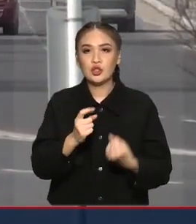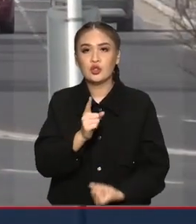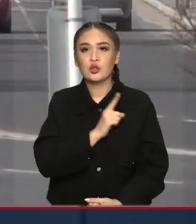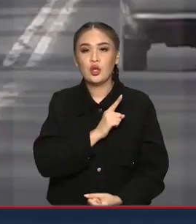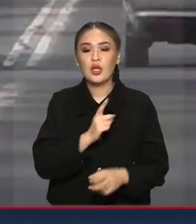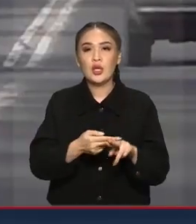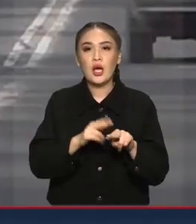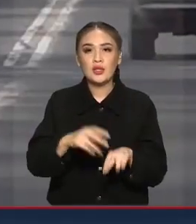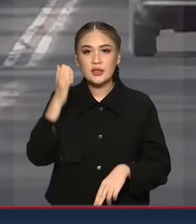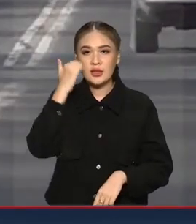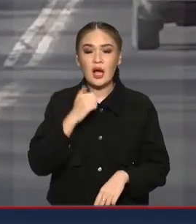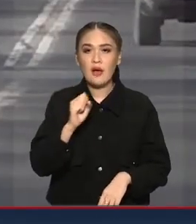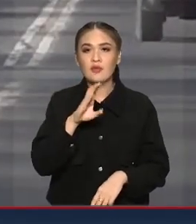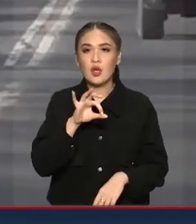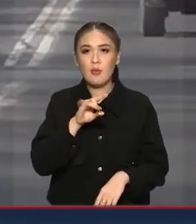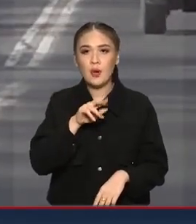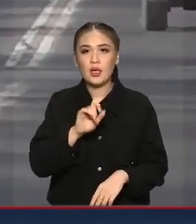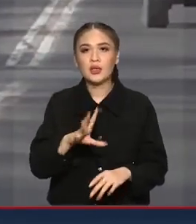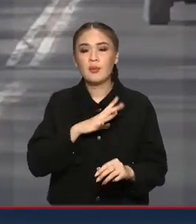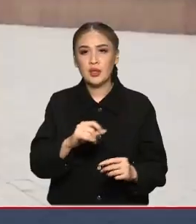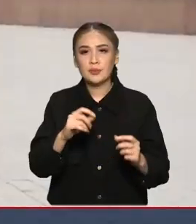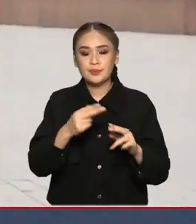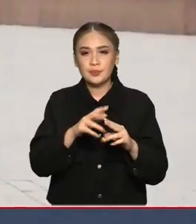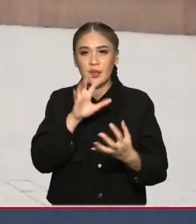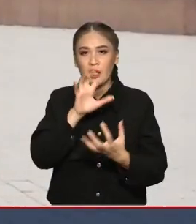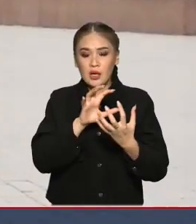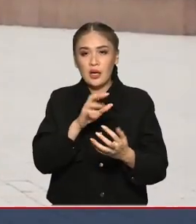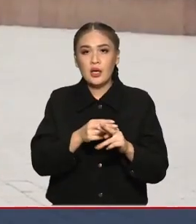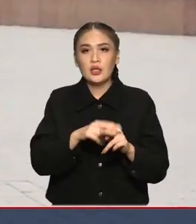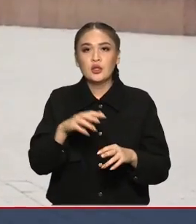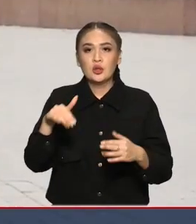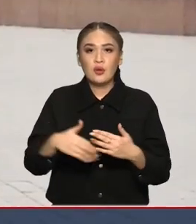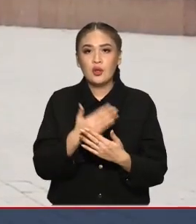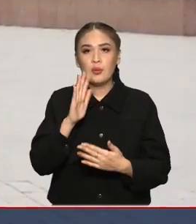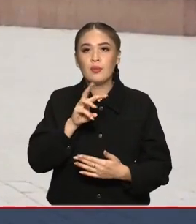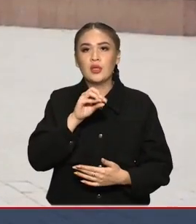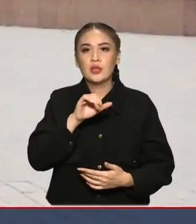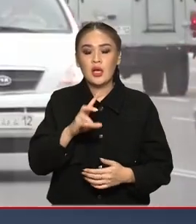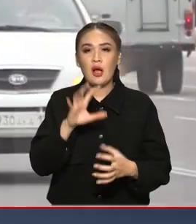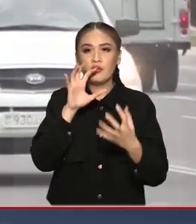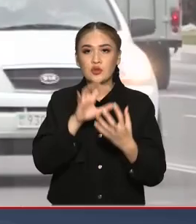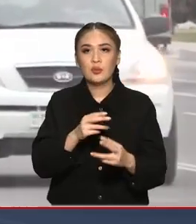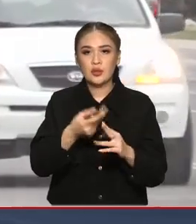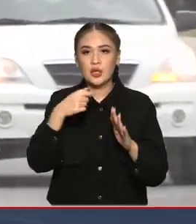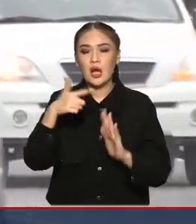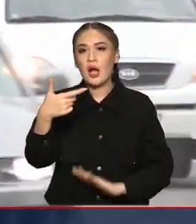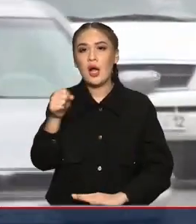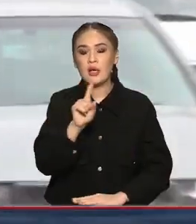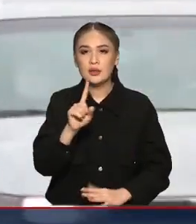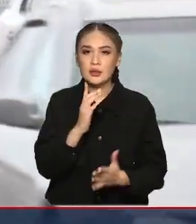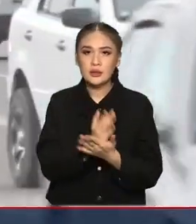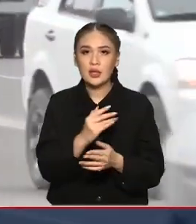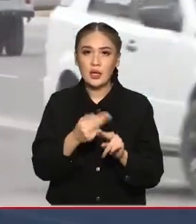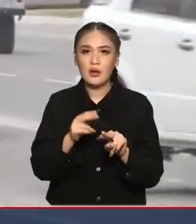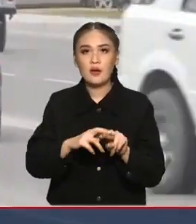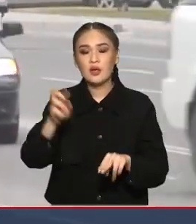вопрос с устаревшим автопарком пассажирских перевозок. А еще новенький транспорт будет передвигаться на метане. На автобусах установлена газовая аппаратура. Так